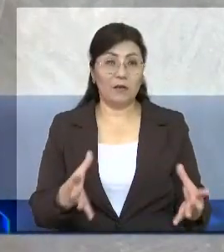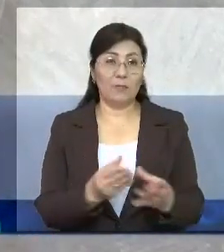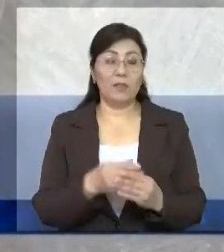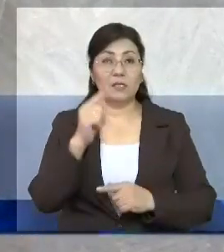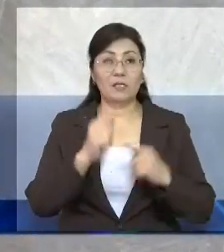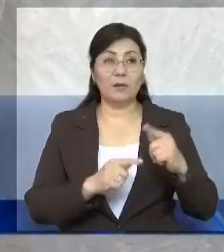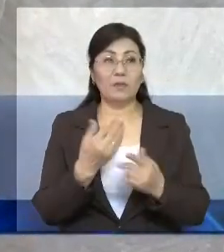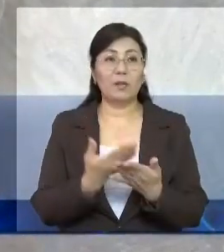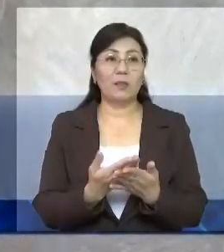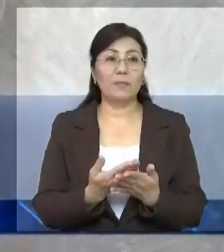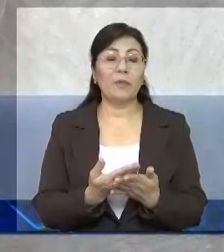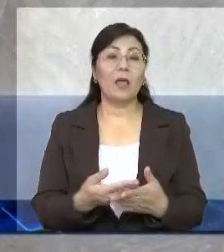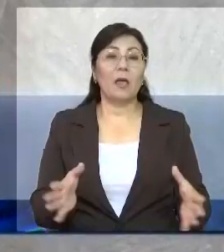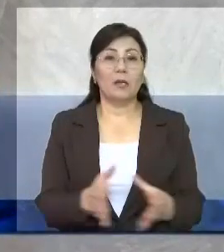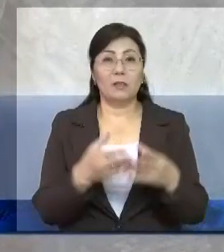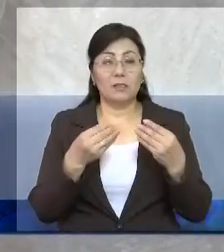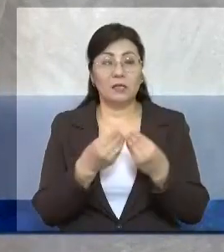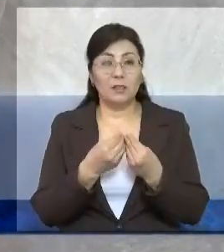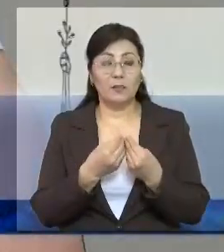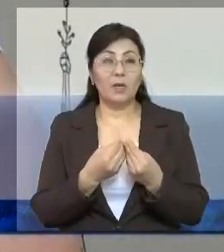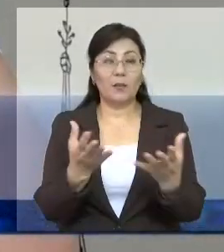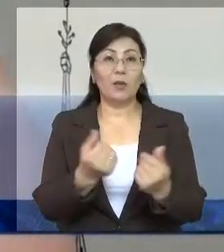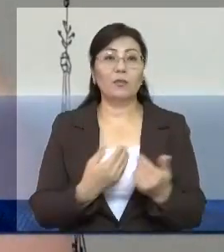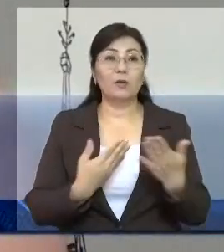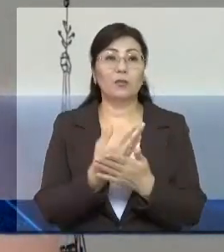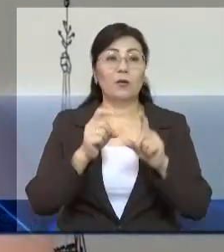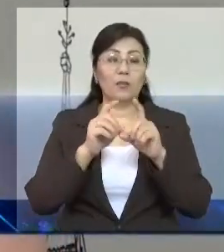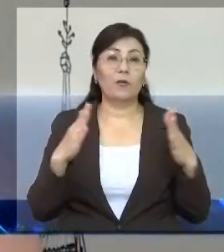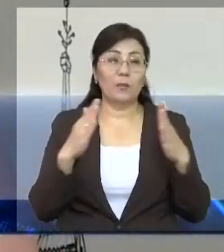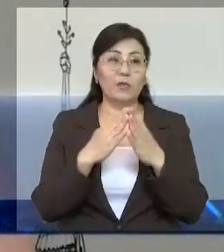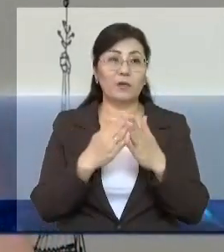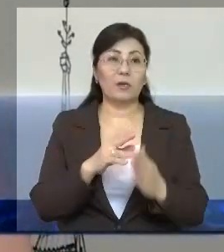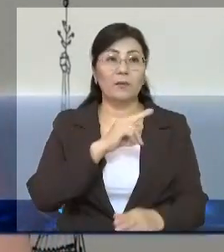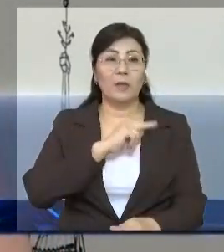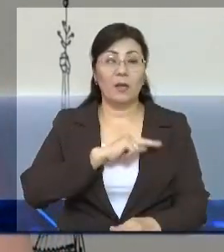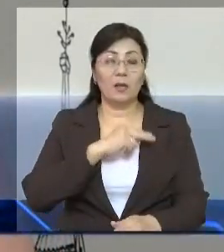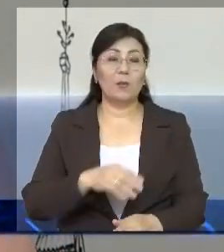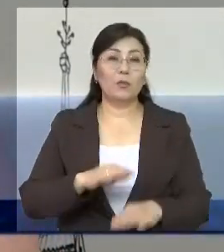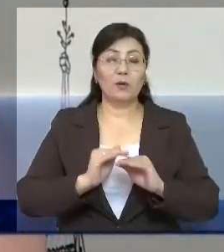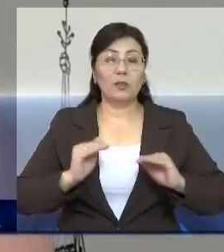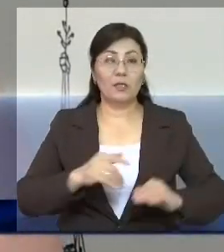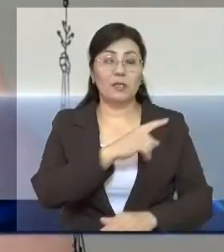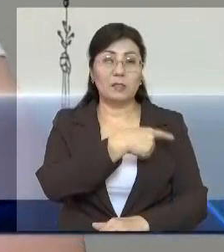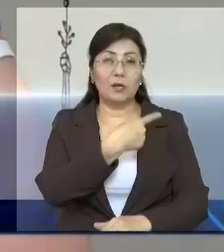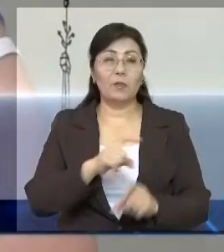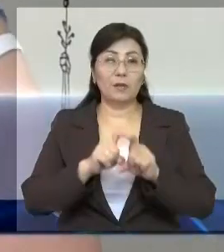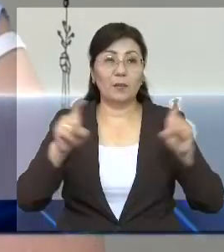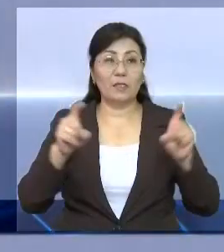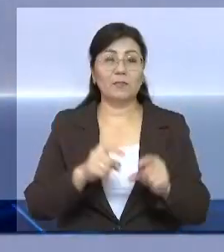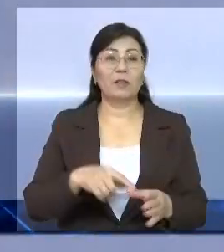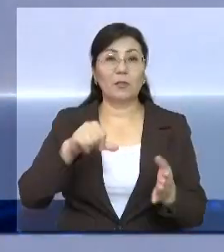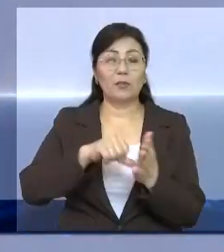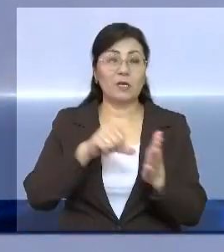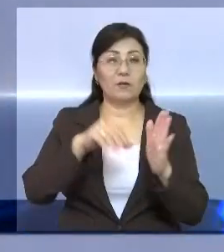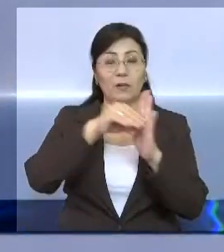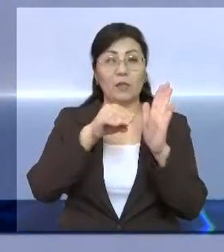завершился ремонт. И в скором времени семья отметит новоселье. Работаю в многопрофильной детской областной больнице. Участвовала в программе «Жастар».